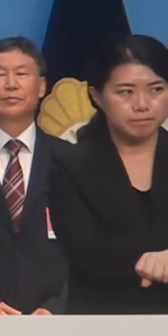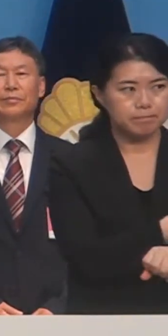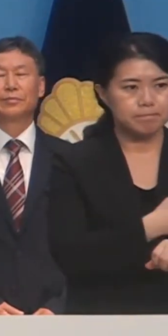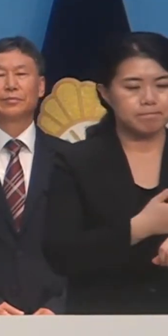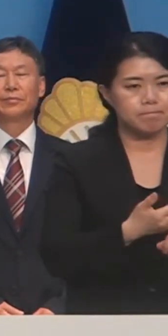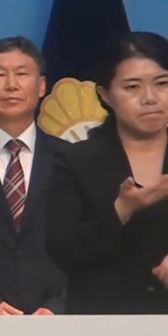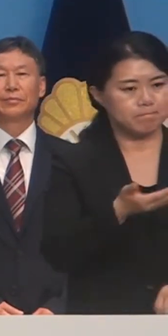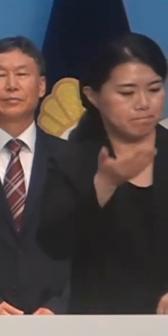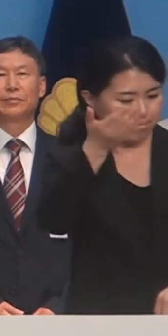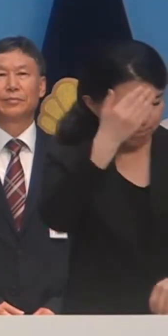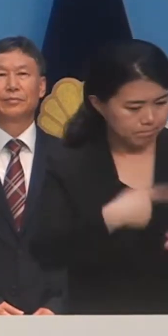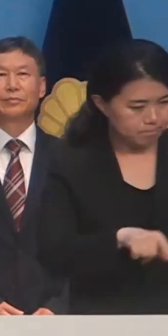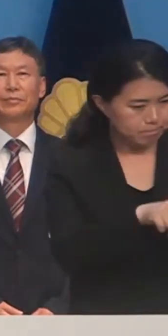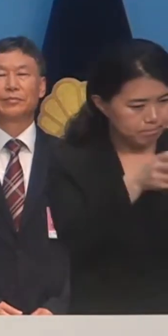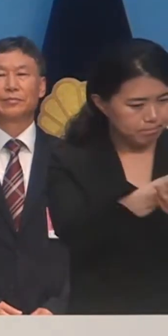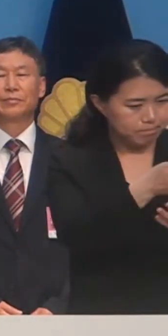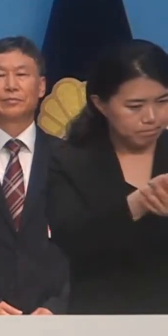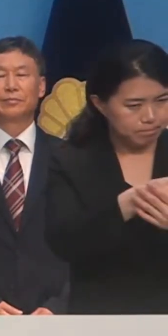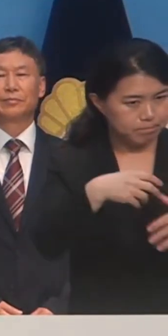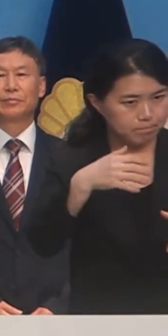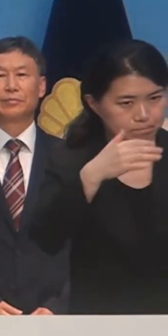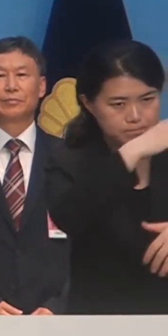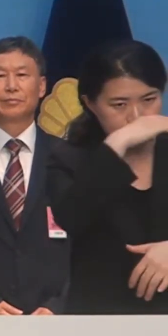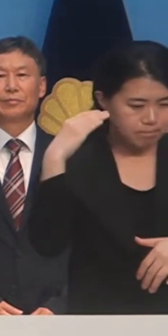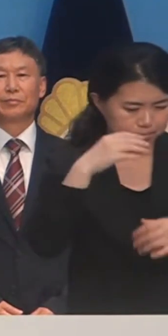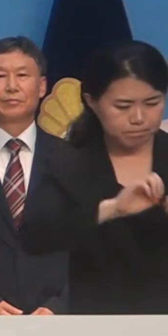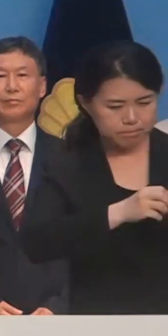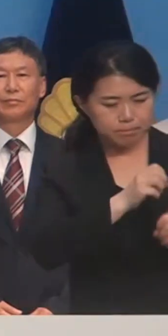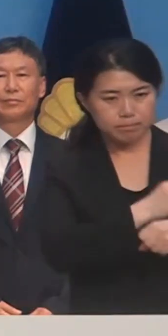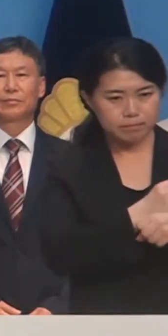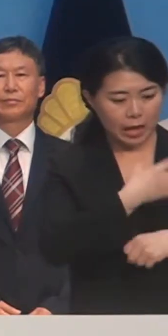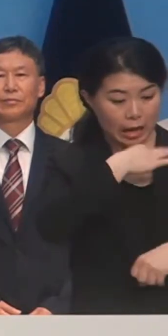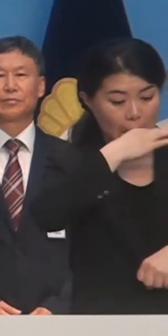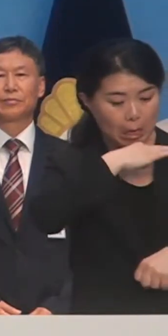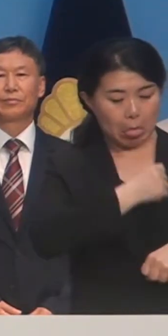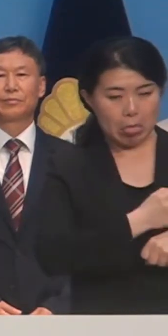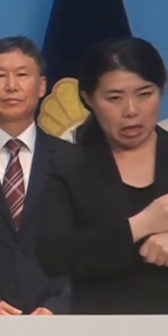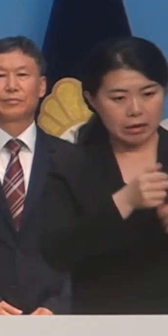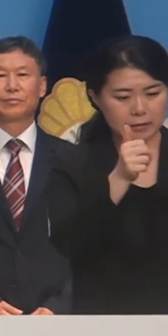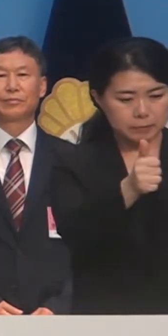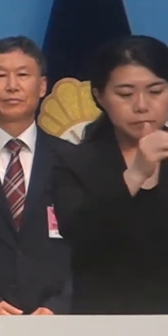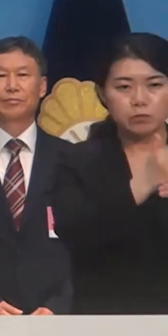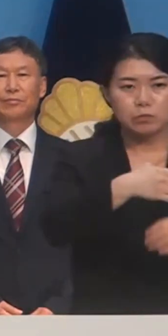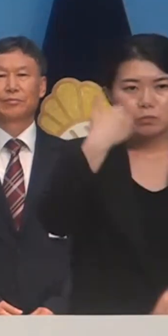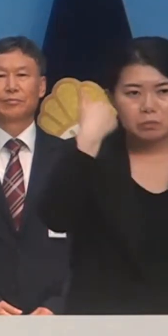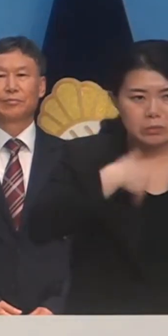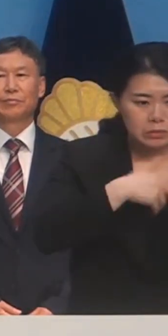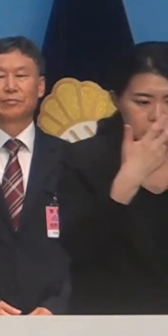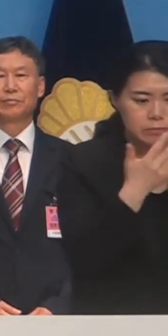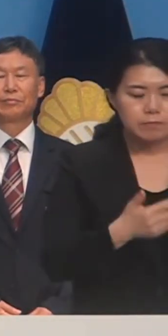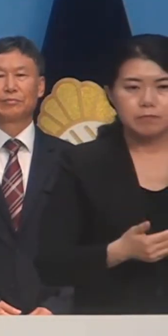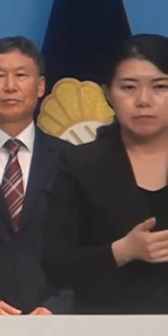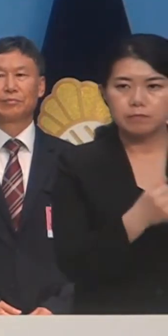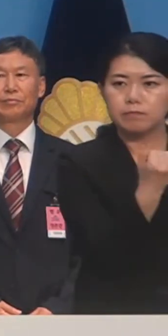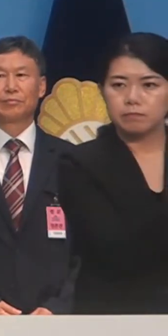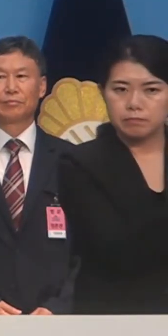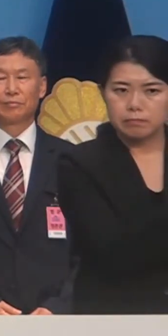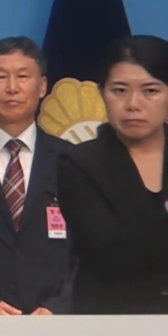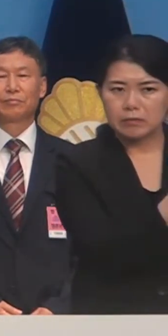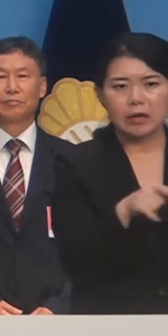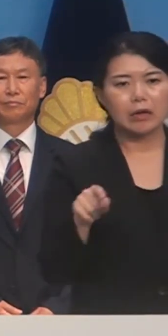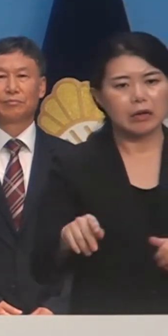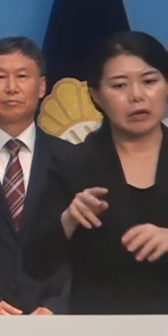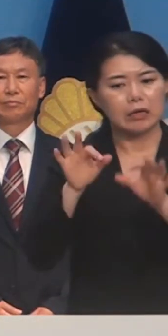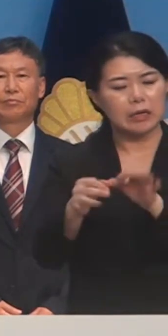지위를 이용해 법과 질서를 교란하며 살인사욕을 채워 재판을 받고 있는 이재명 후보와는